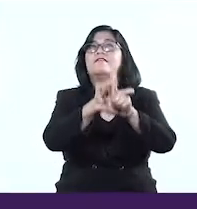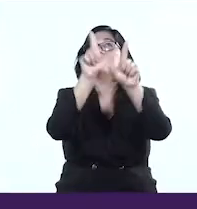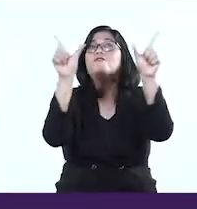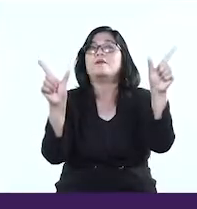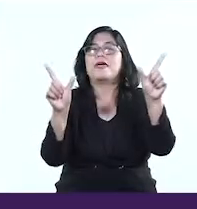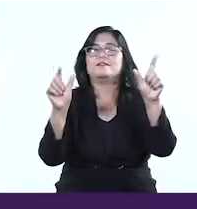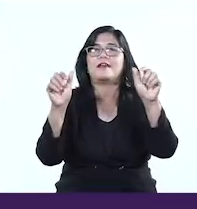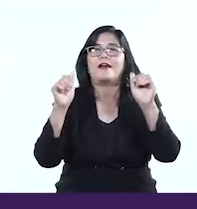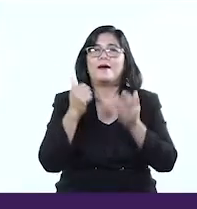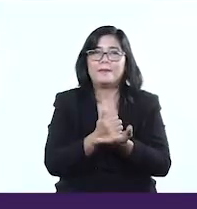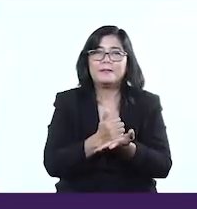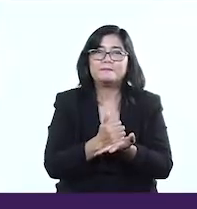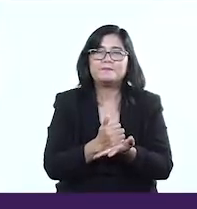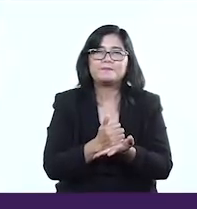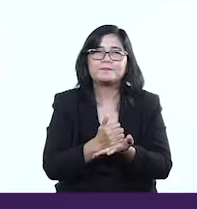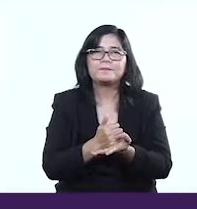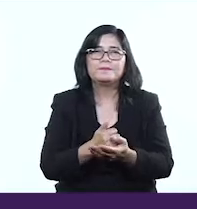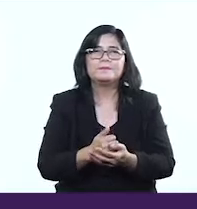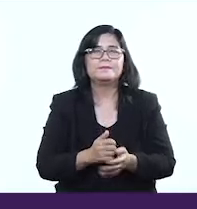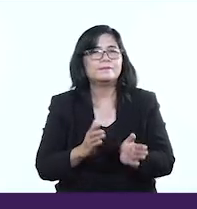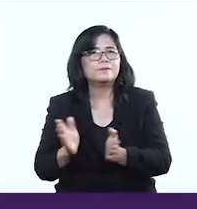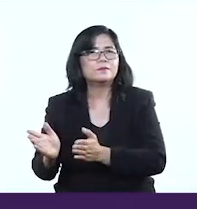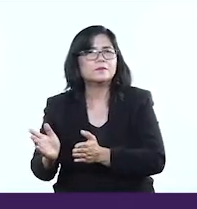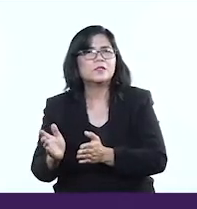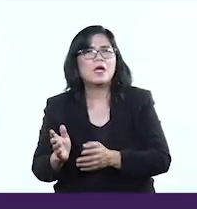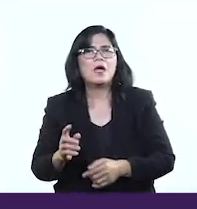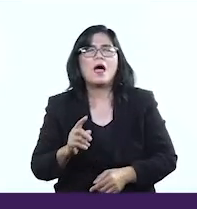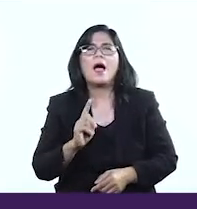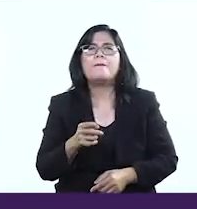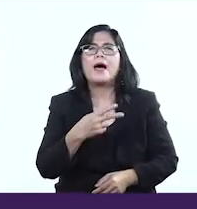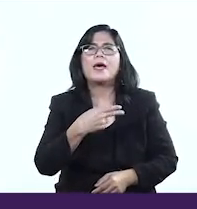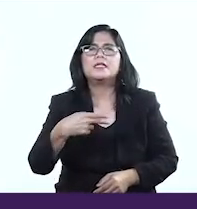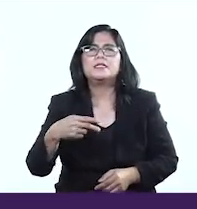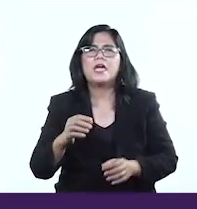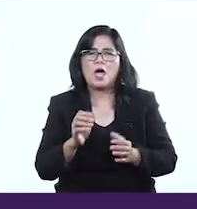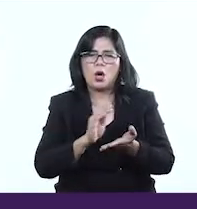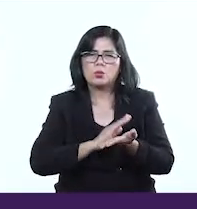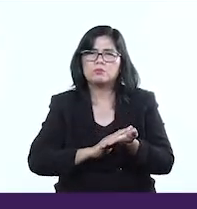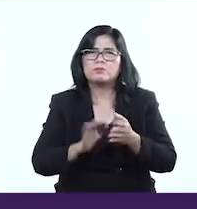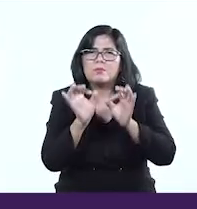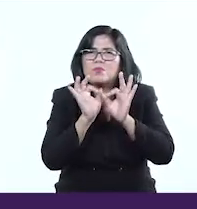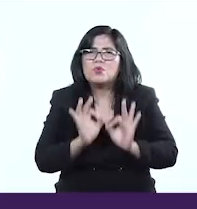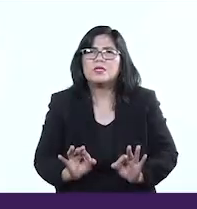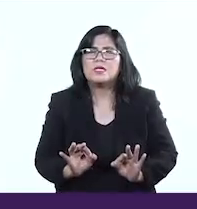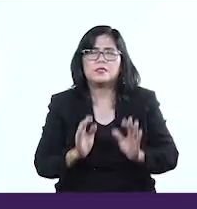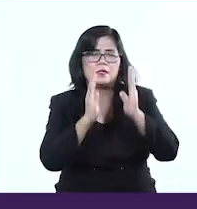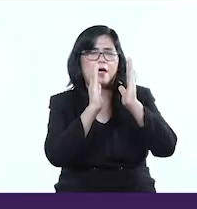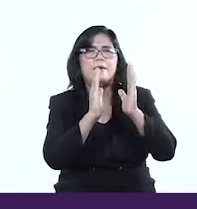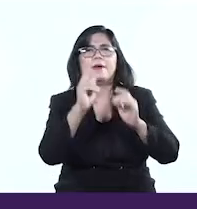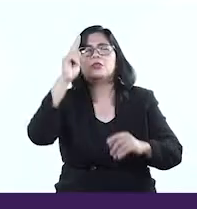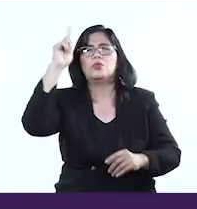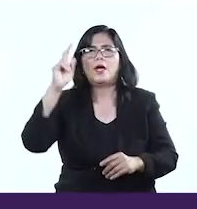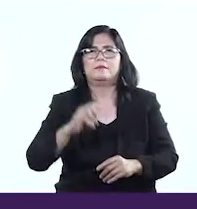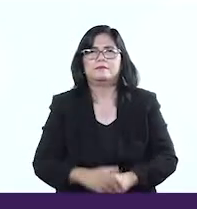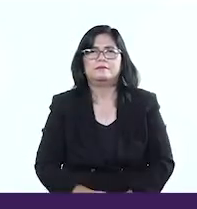pelajari Hai Apa yang disebut murni di hadapan ah Hai singa minimal waktu hari ini kita menerima perjamuan